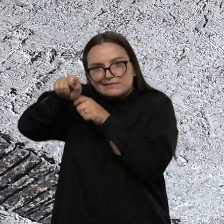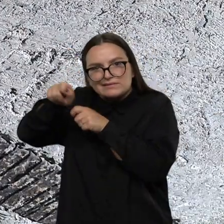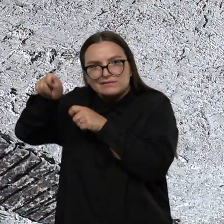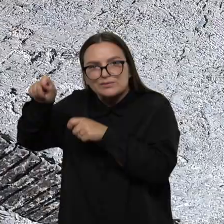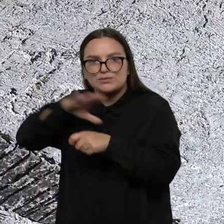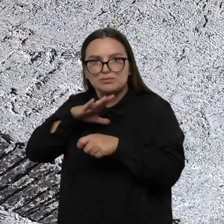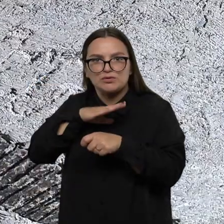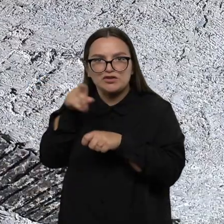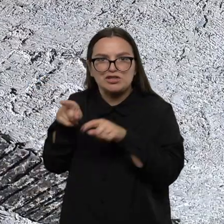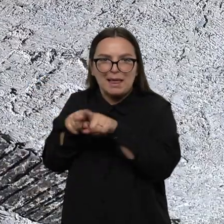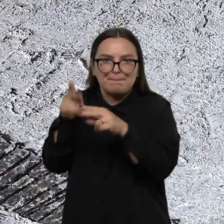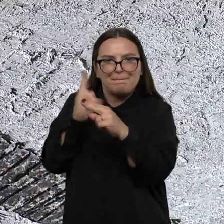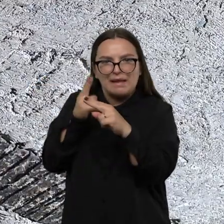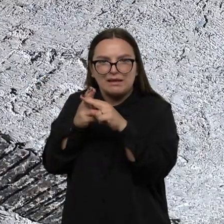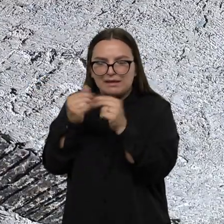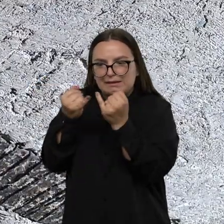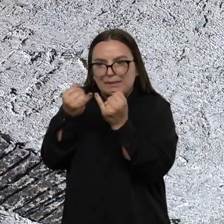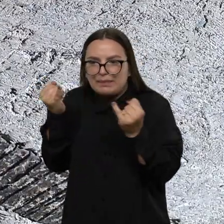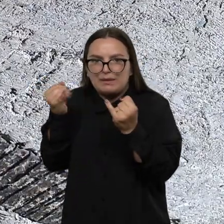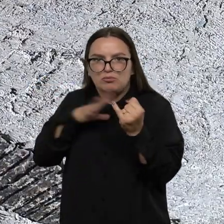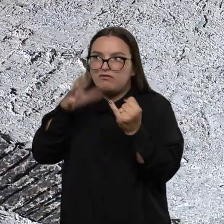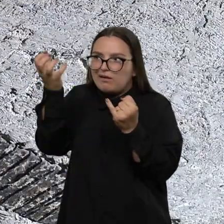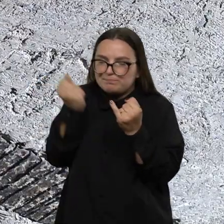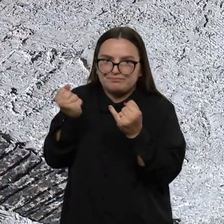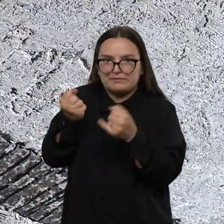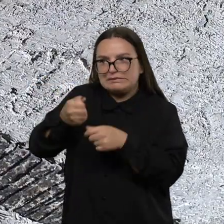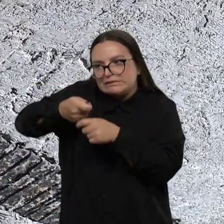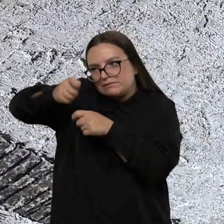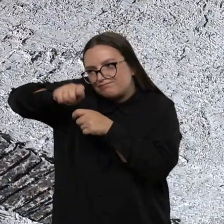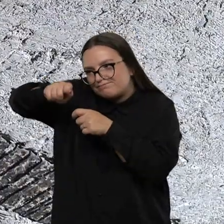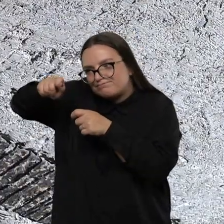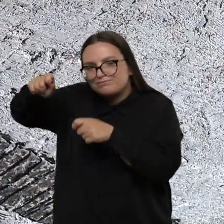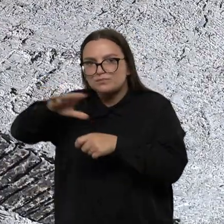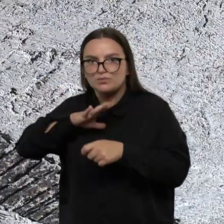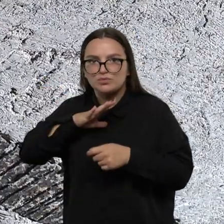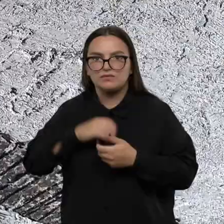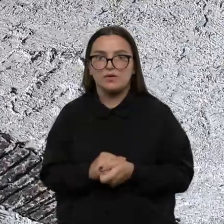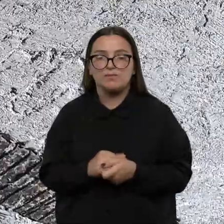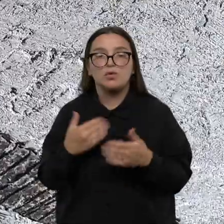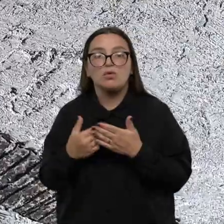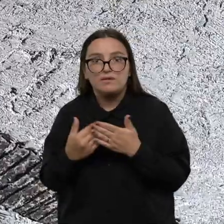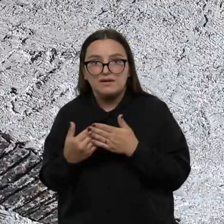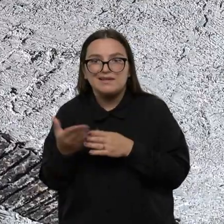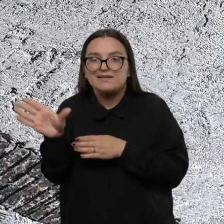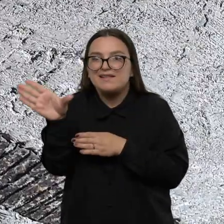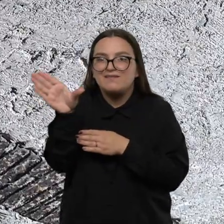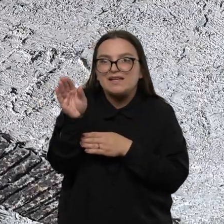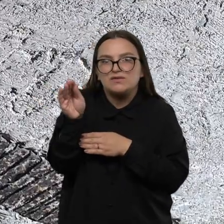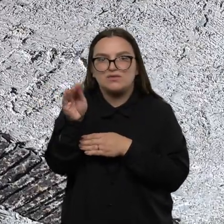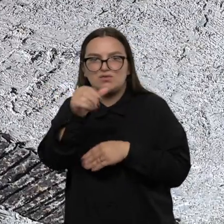statybinės galima sakyti. Šitos vielutės. Tiesiog panaudota armatūra. Jo, nes visų įrašų